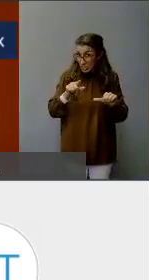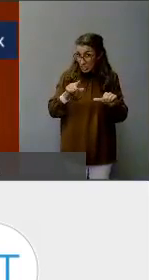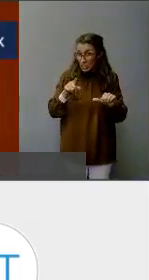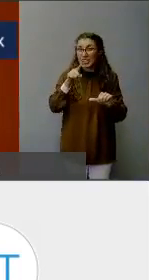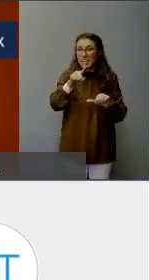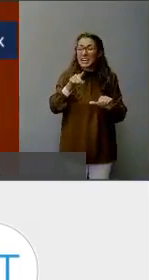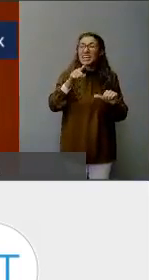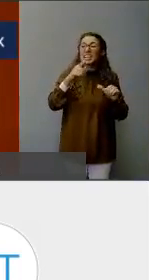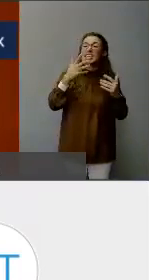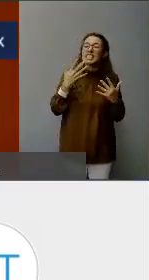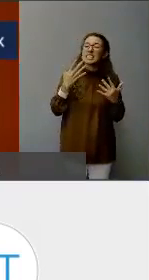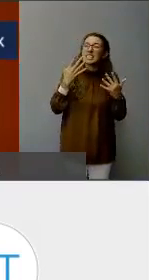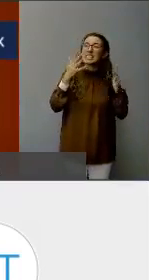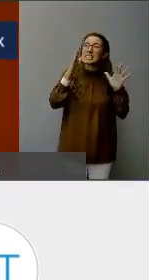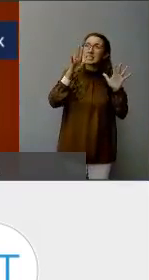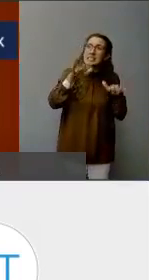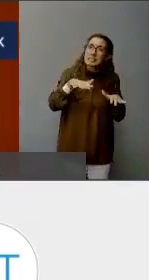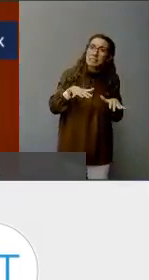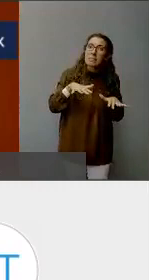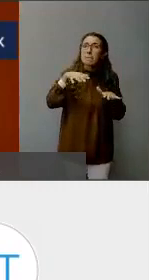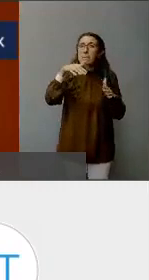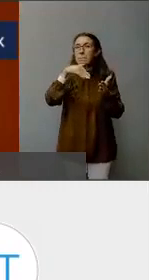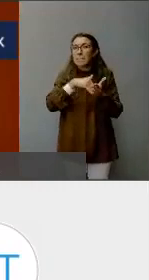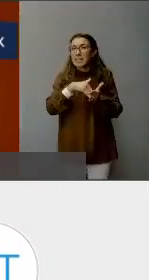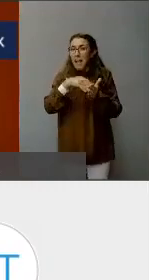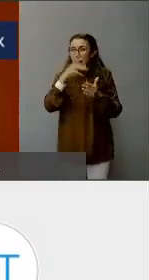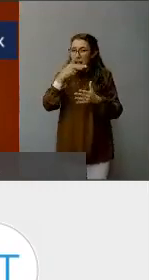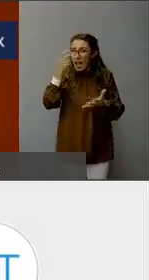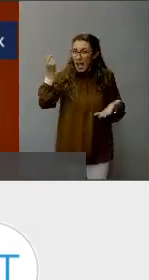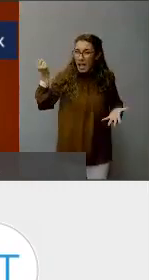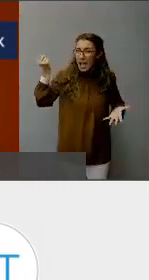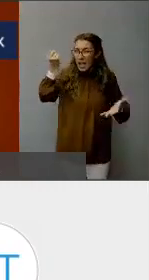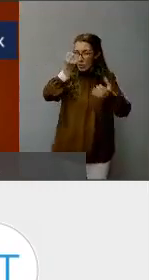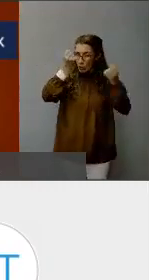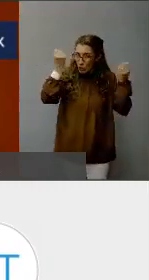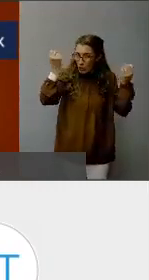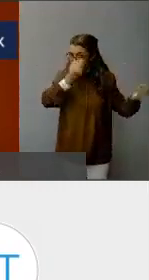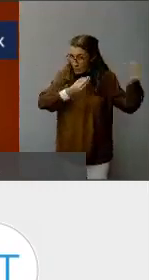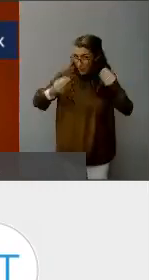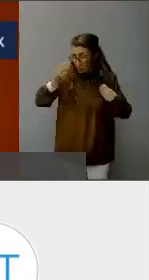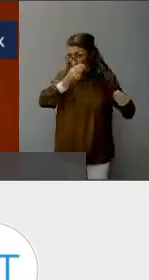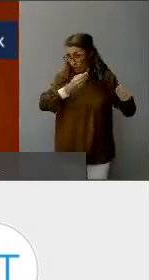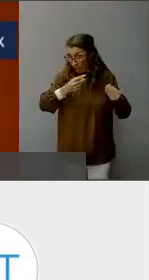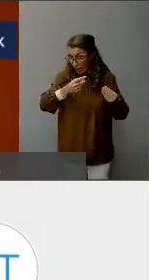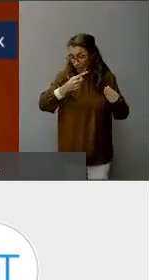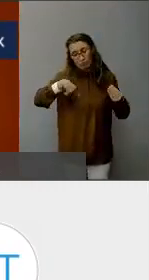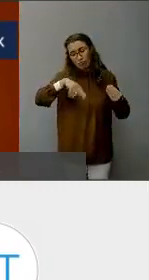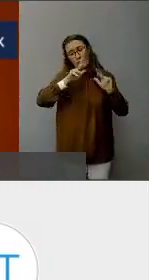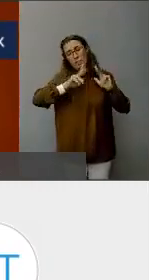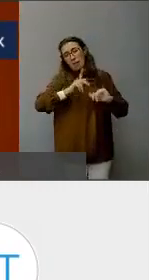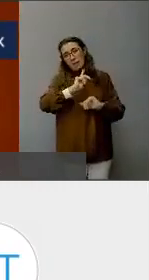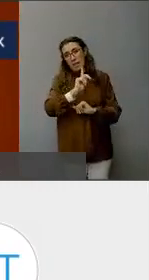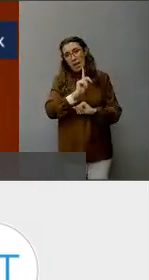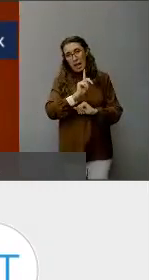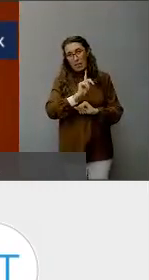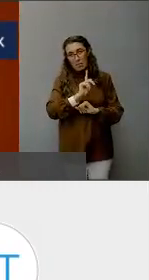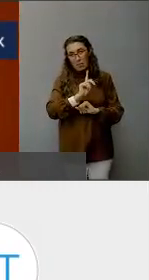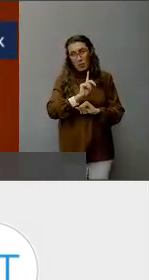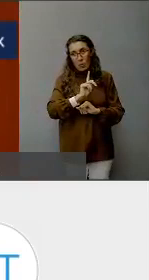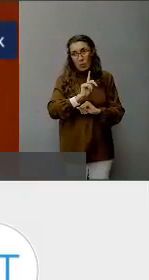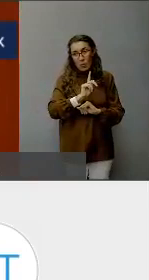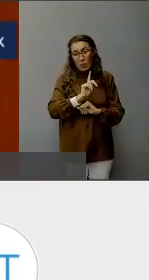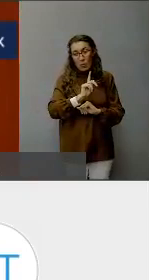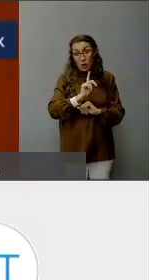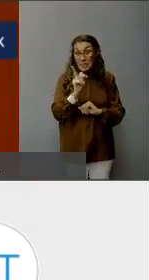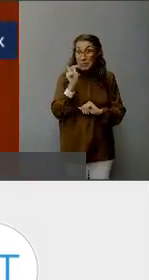per la scorsa campagna elettorale del 2017 noi speriamo e crediamo di no noi speriamo che non sia così e speriamo che non sia così nemmeno per la